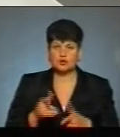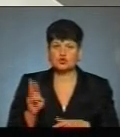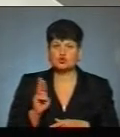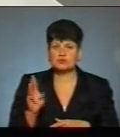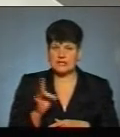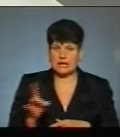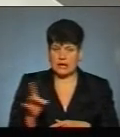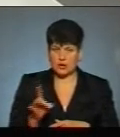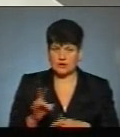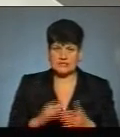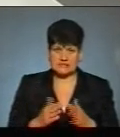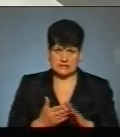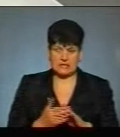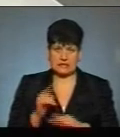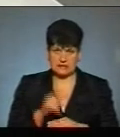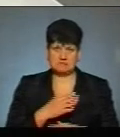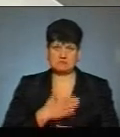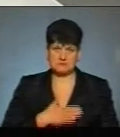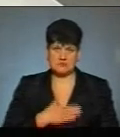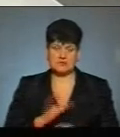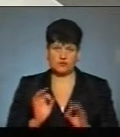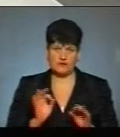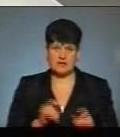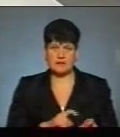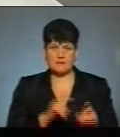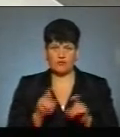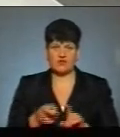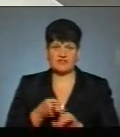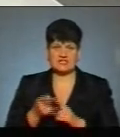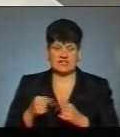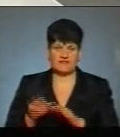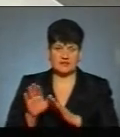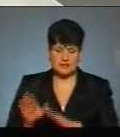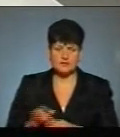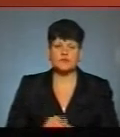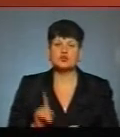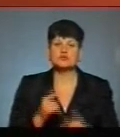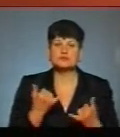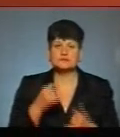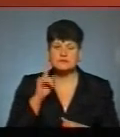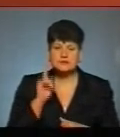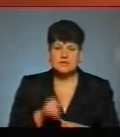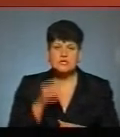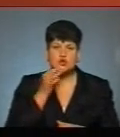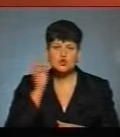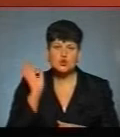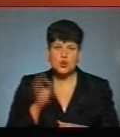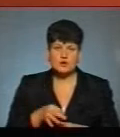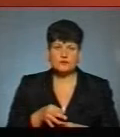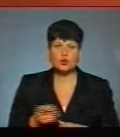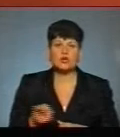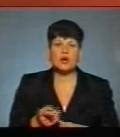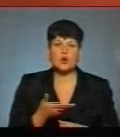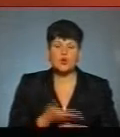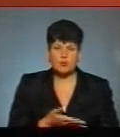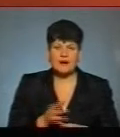району, стан її задовільний і переводять в інфекційне відділення. Що наразі відомо, зокрема, з досвіду Тернополя?